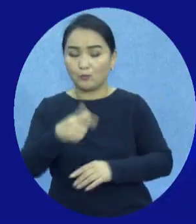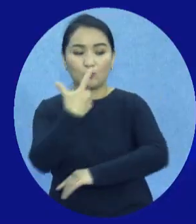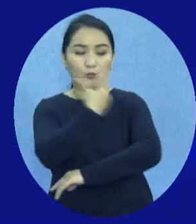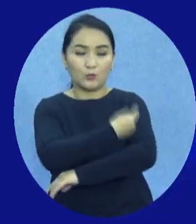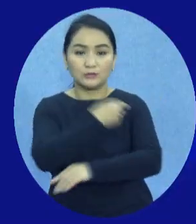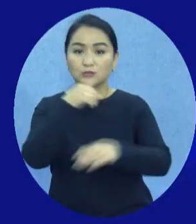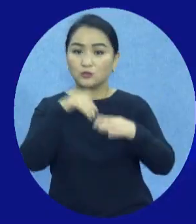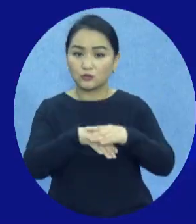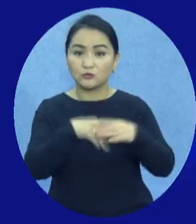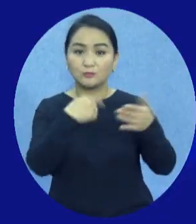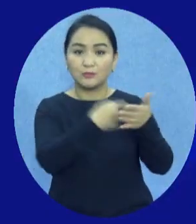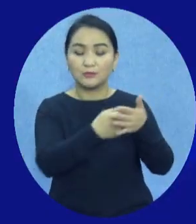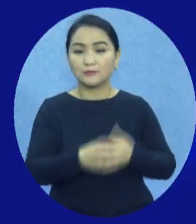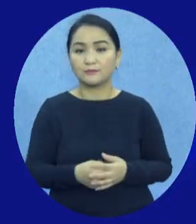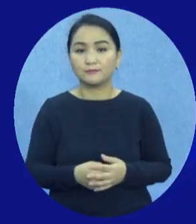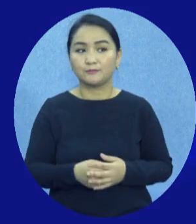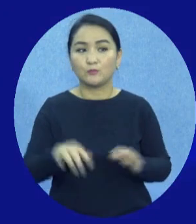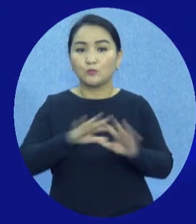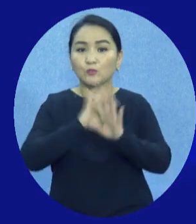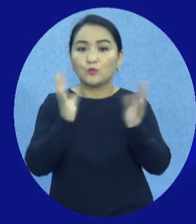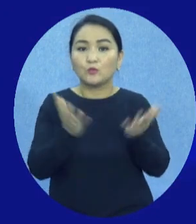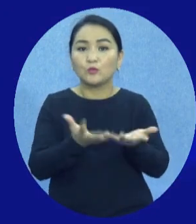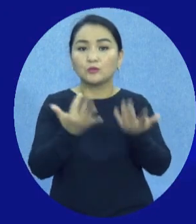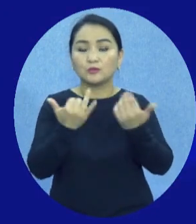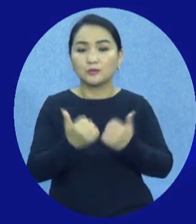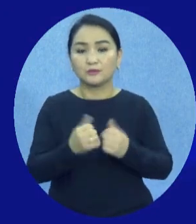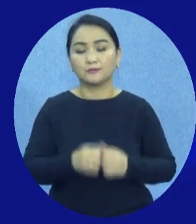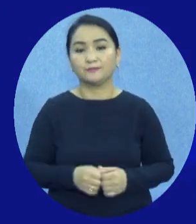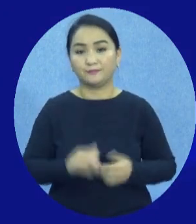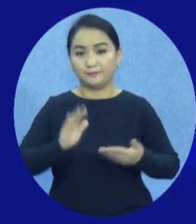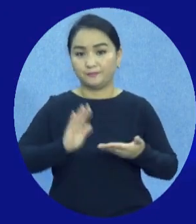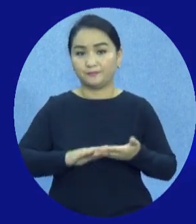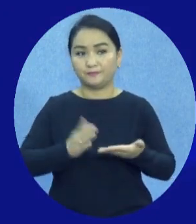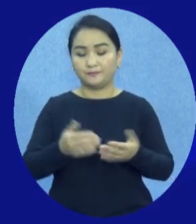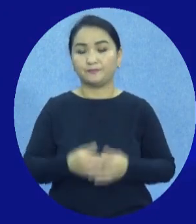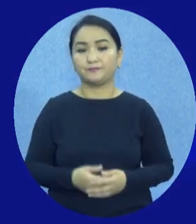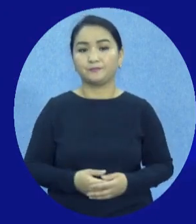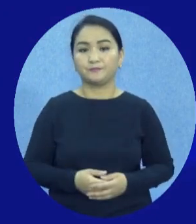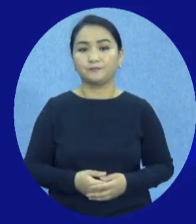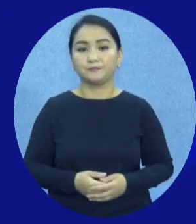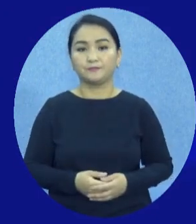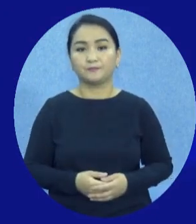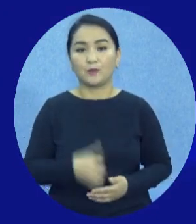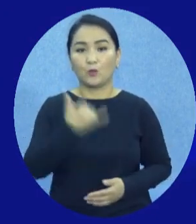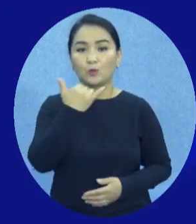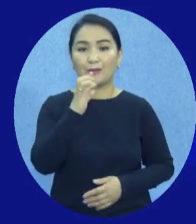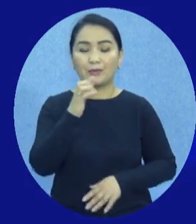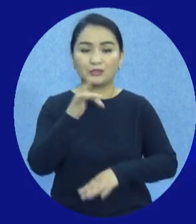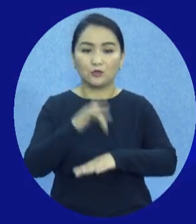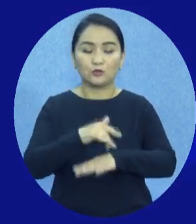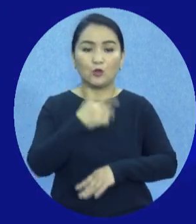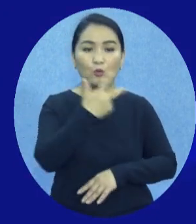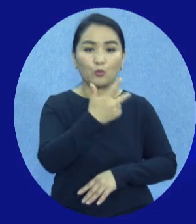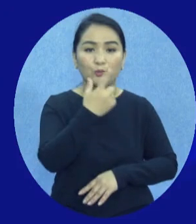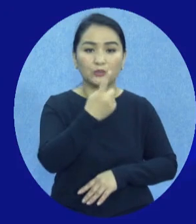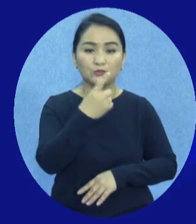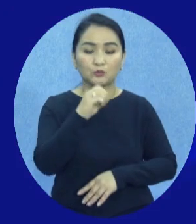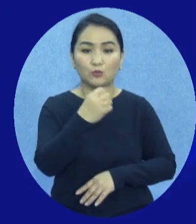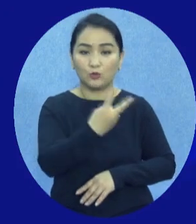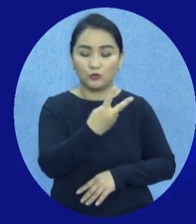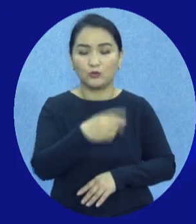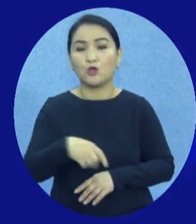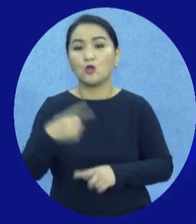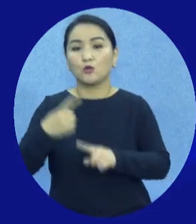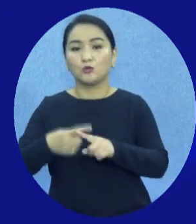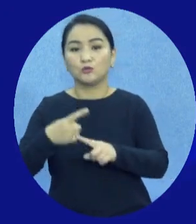өссөн дүнгээрээ дархлаажуулалтын тоо нь та бүхэндээ лэгдэн дээр харагдж байна. За Улаанбаатар хотод 3102, хөдөө орон нутагт